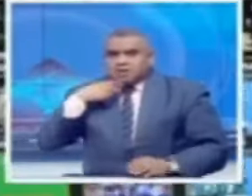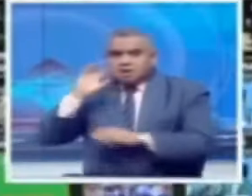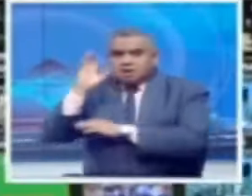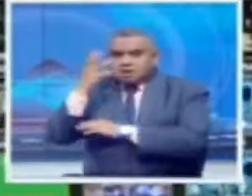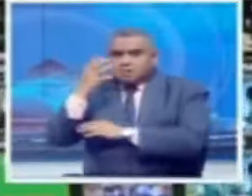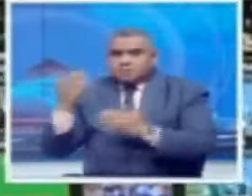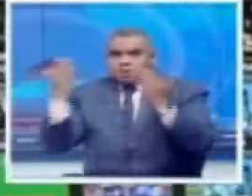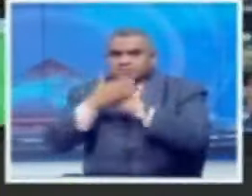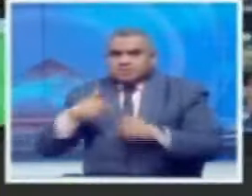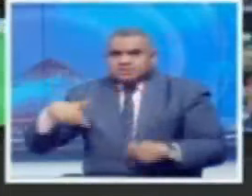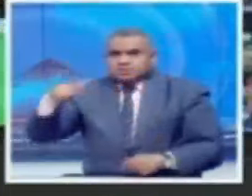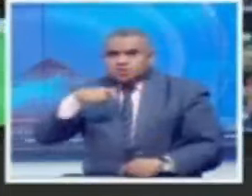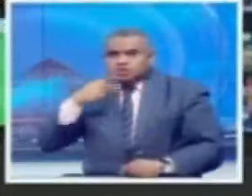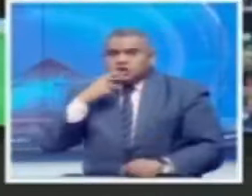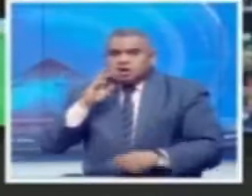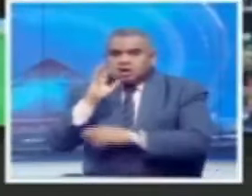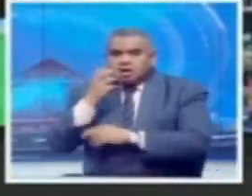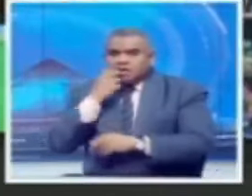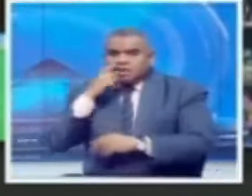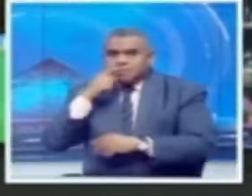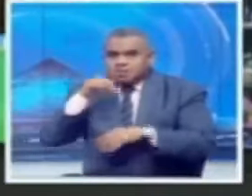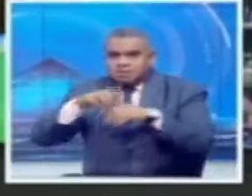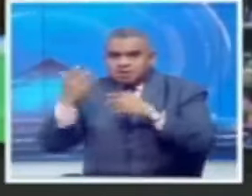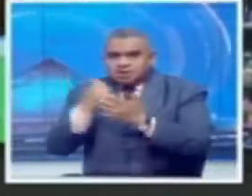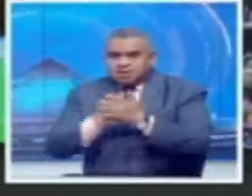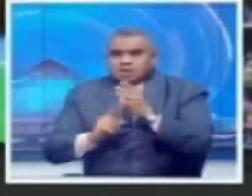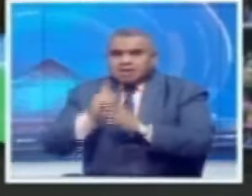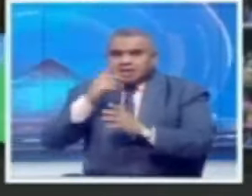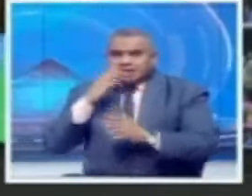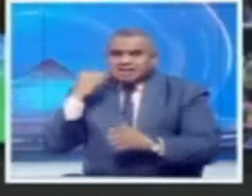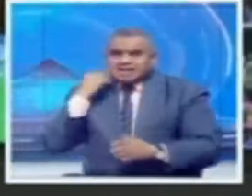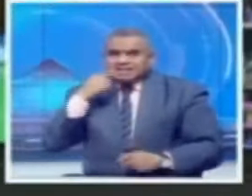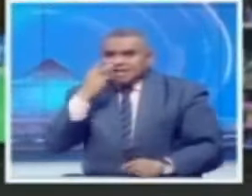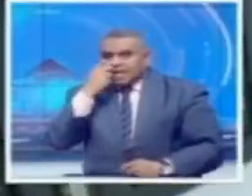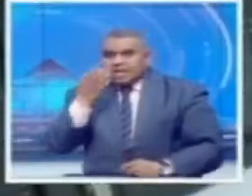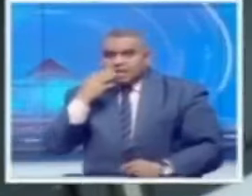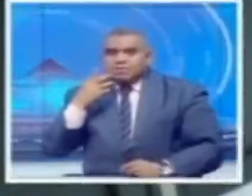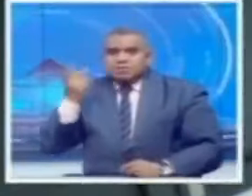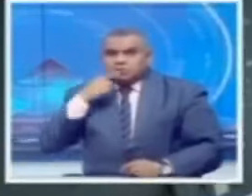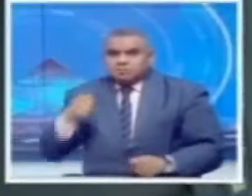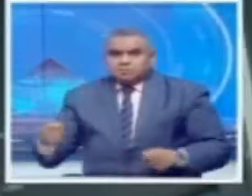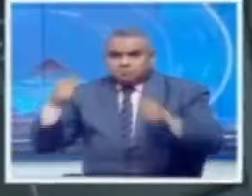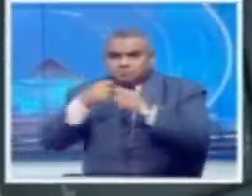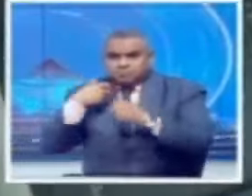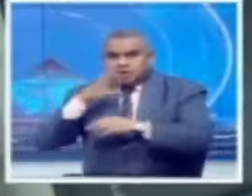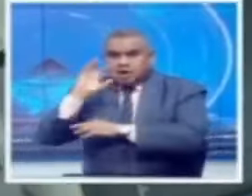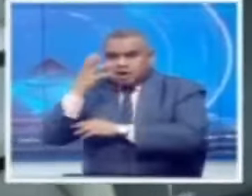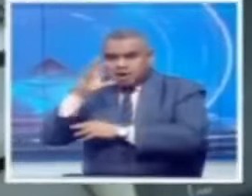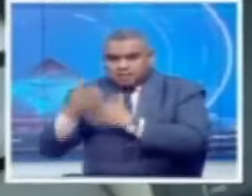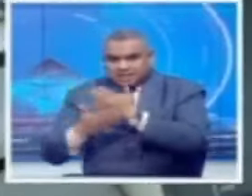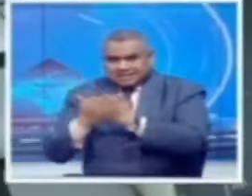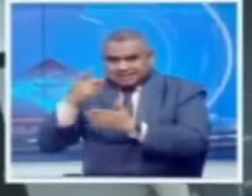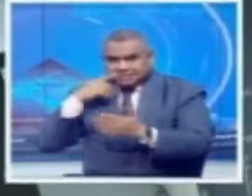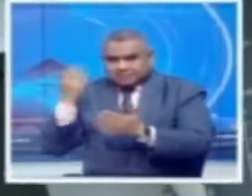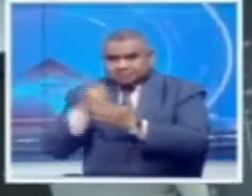قمرية مقابل 26 قناة قمرية للقمر السابق. وأضاف أن القمر الجديد سيتوسع